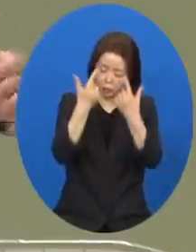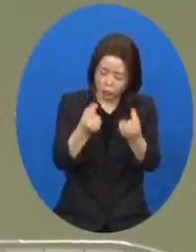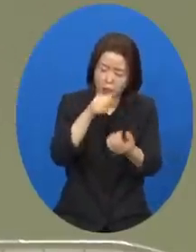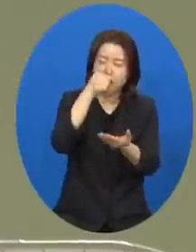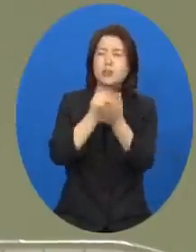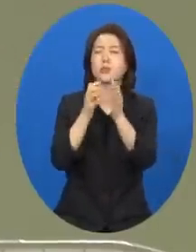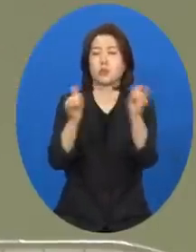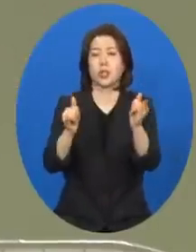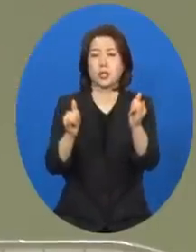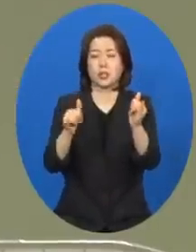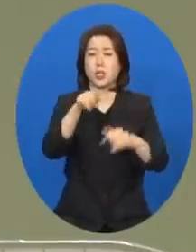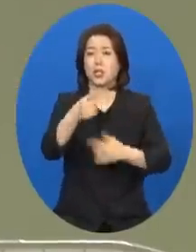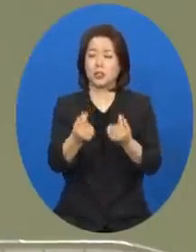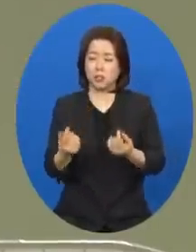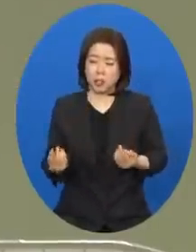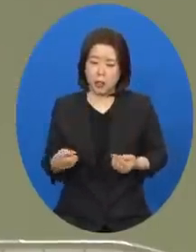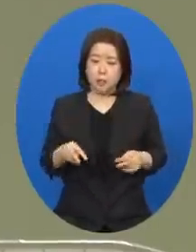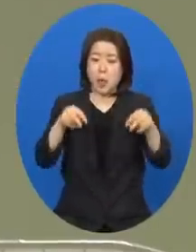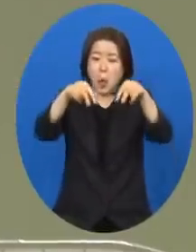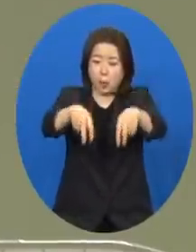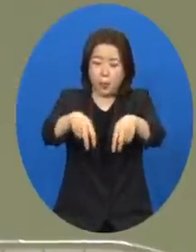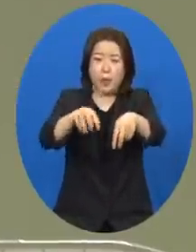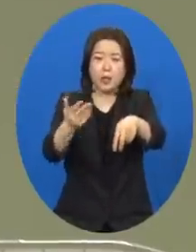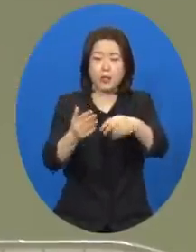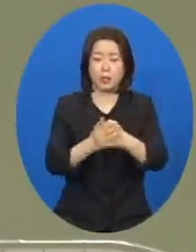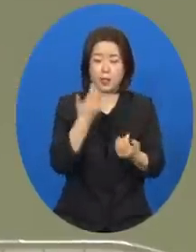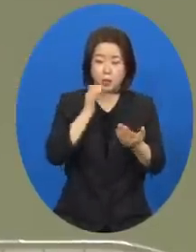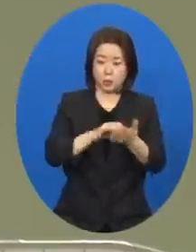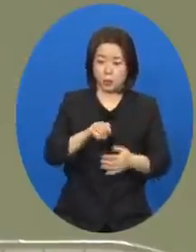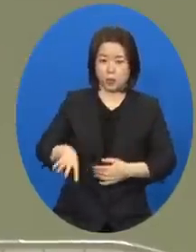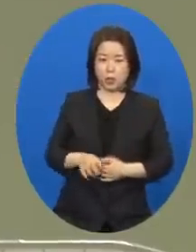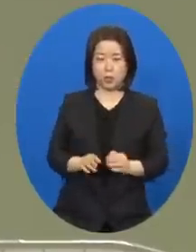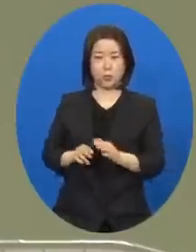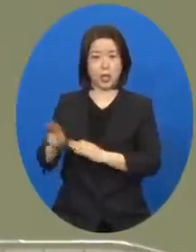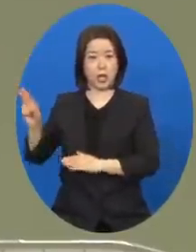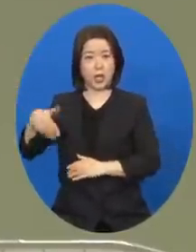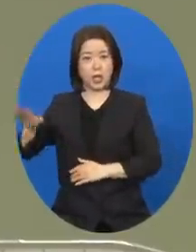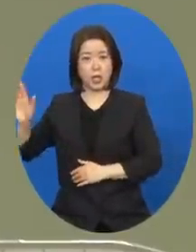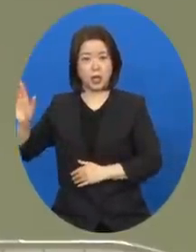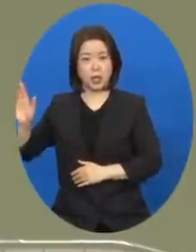죄인입니다 이러고 나왔어야죠. 어떻게 돌을 내려놓고 가버립니까?